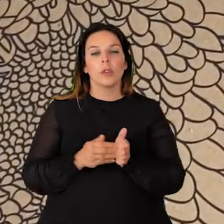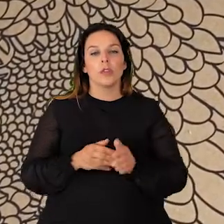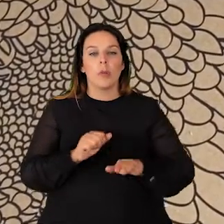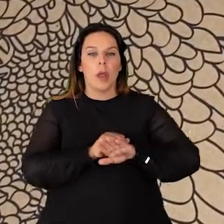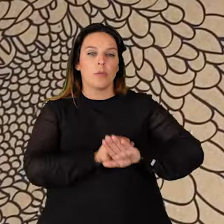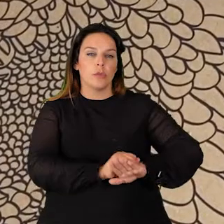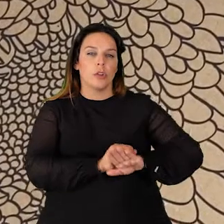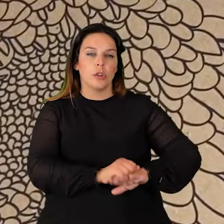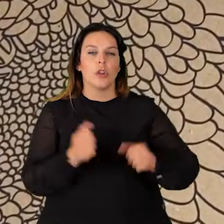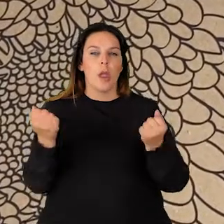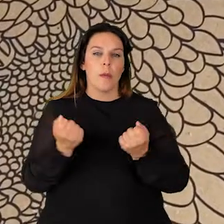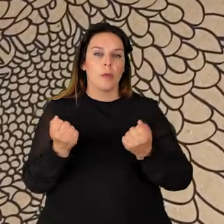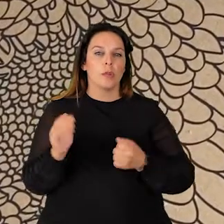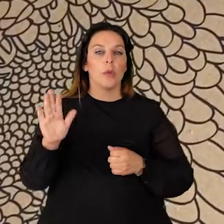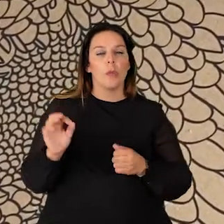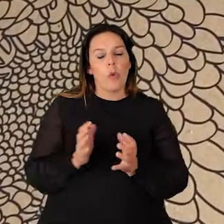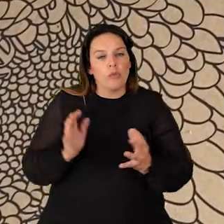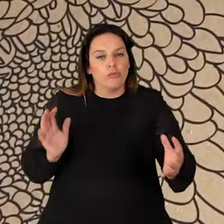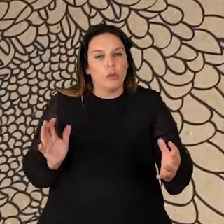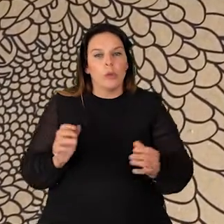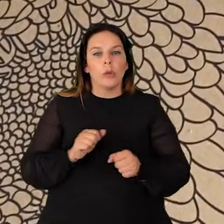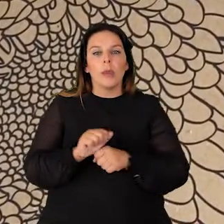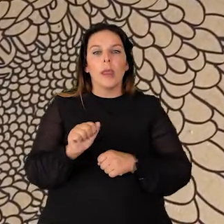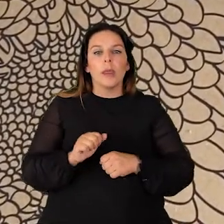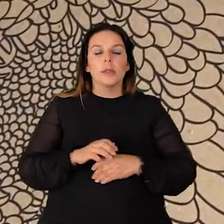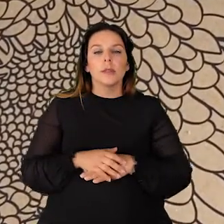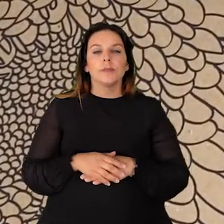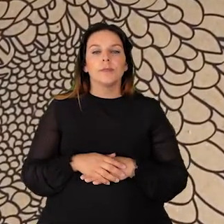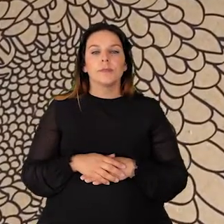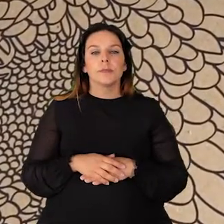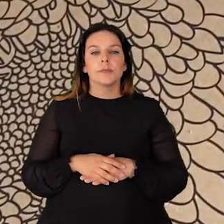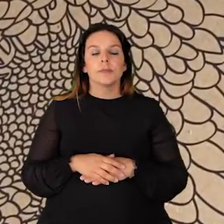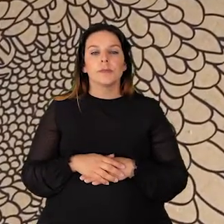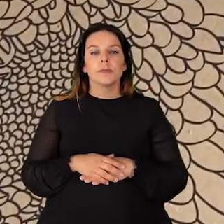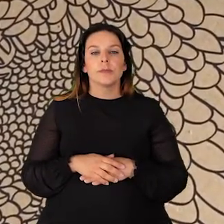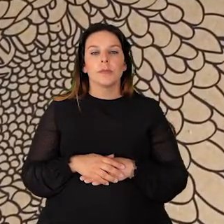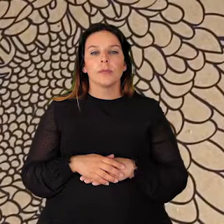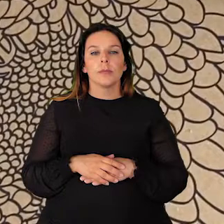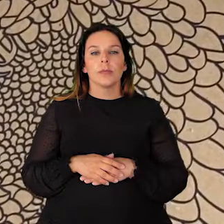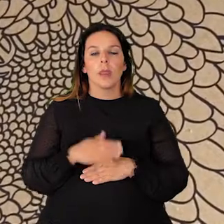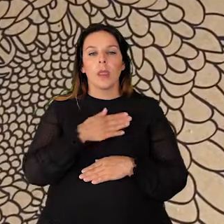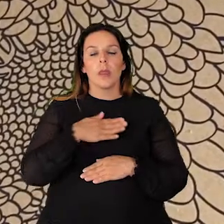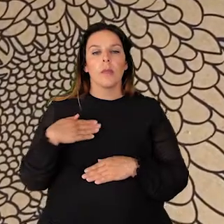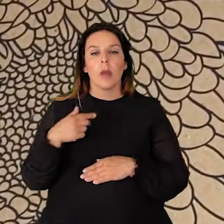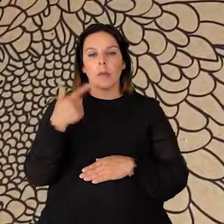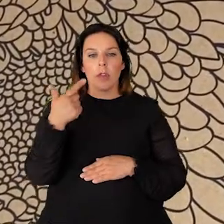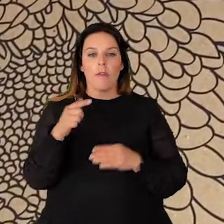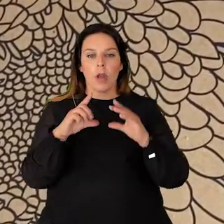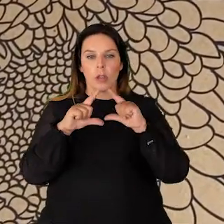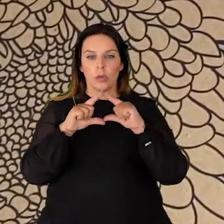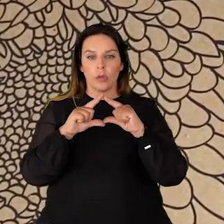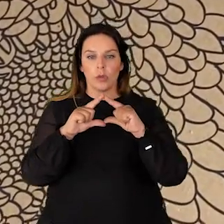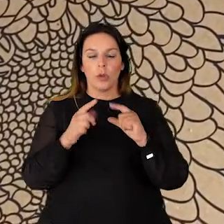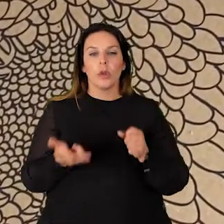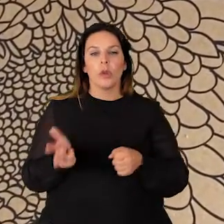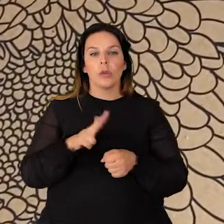go przyciskać tak tak już mamy takie dwa trójkąty